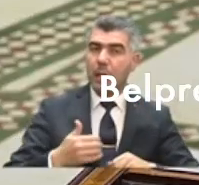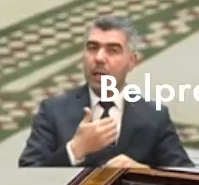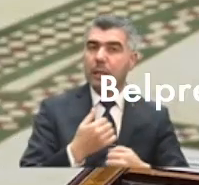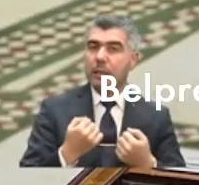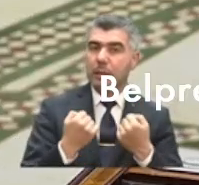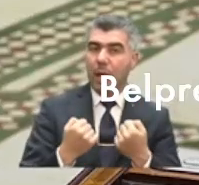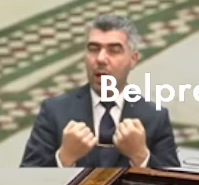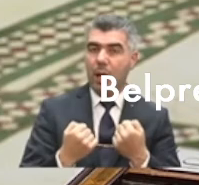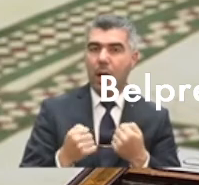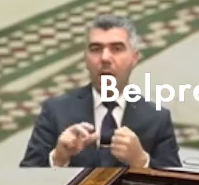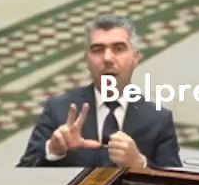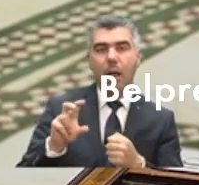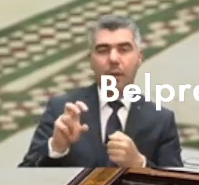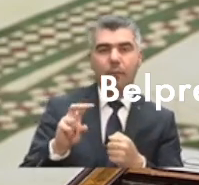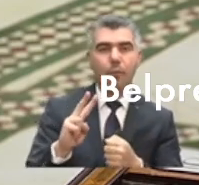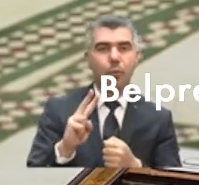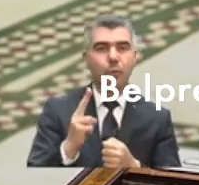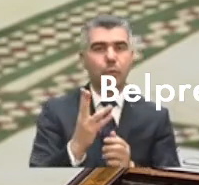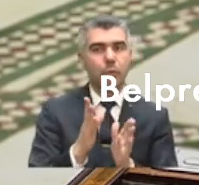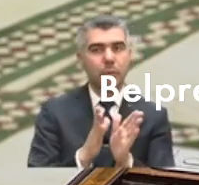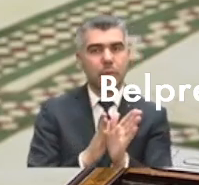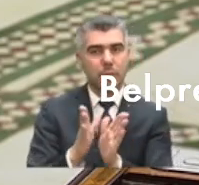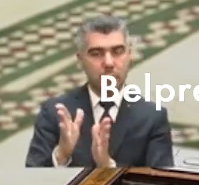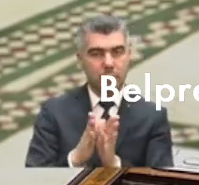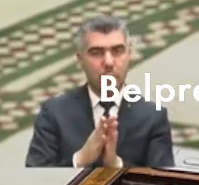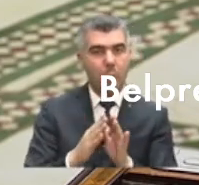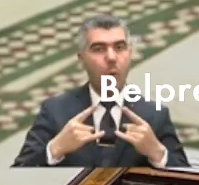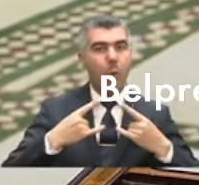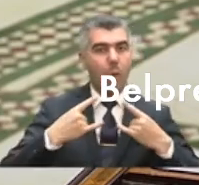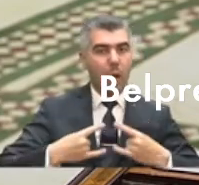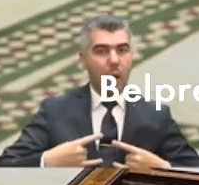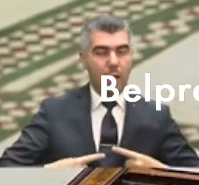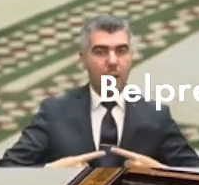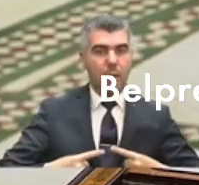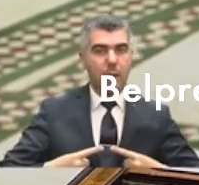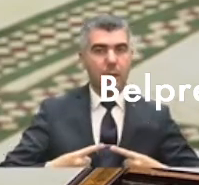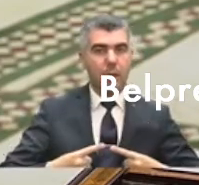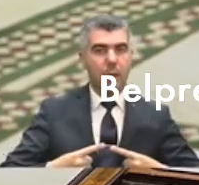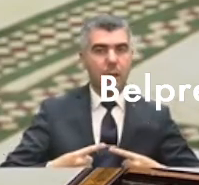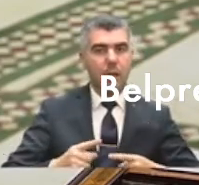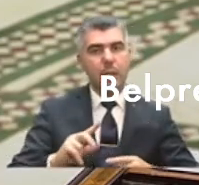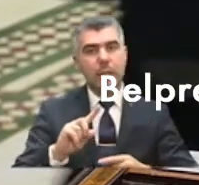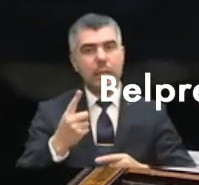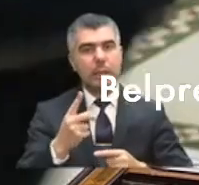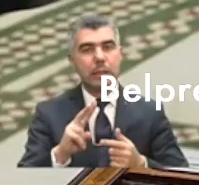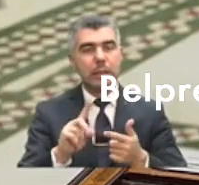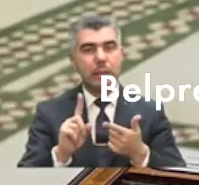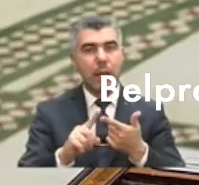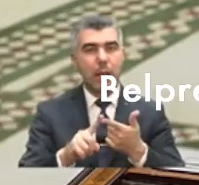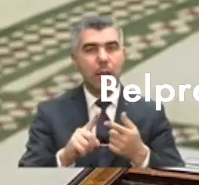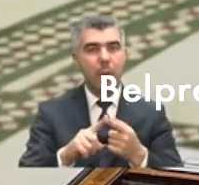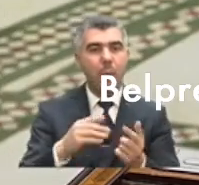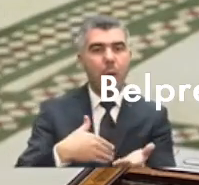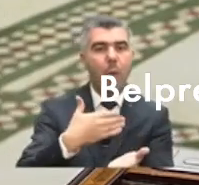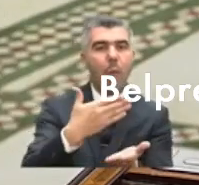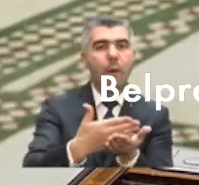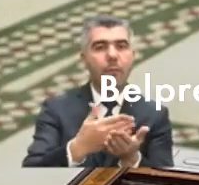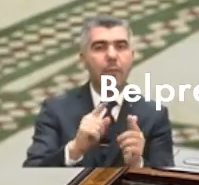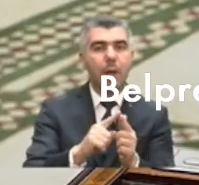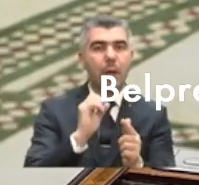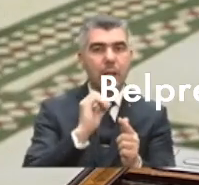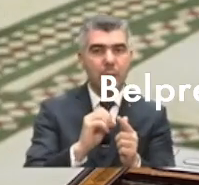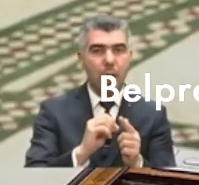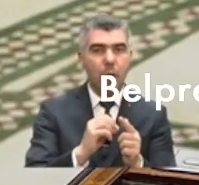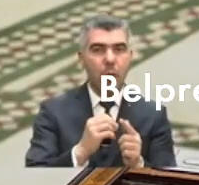ان كاين جوج ديال الامور، كاين اولا الوقايه، وكاين كذلك الحد من المخاطر الصحيه اللي هي كتجي قبل من